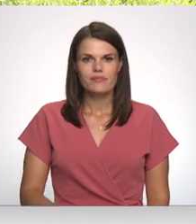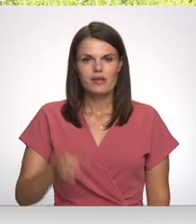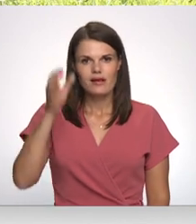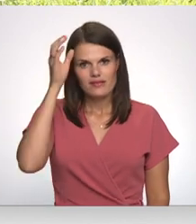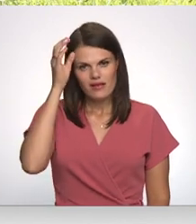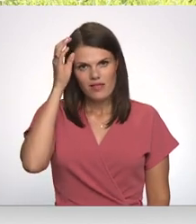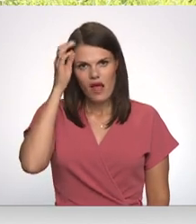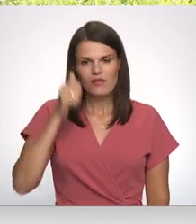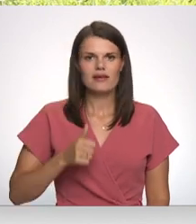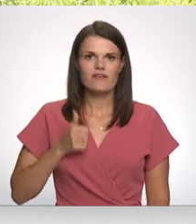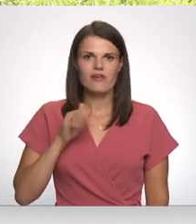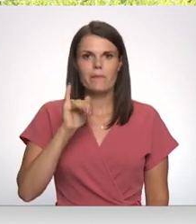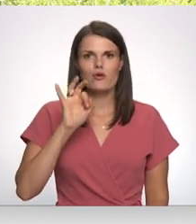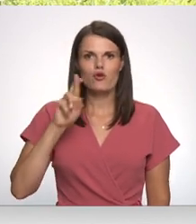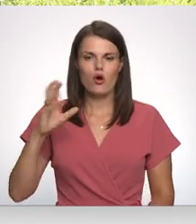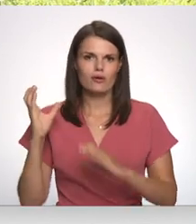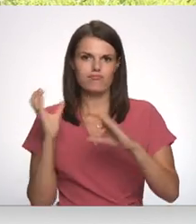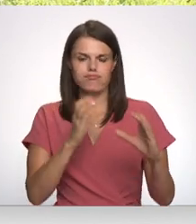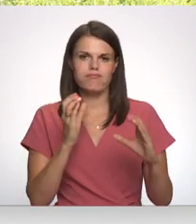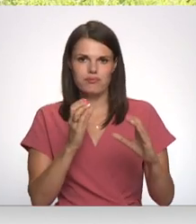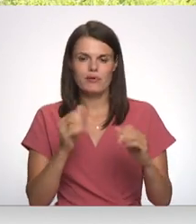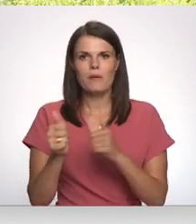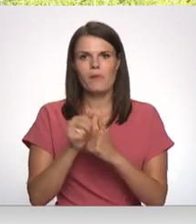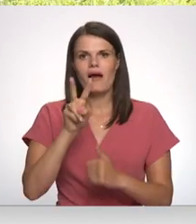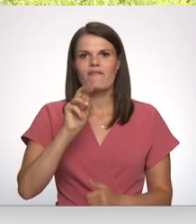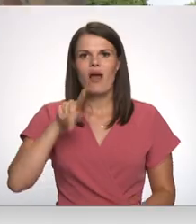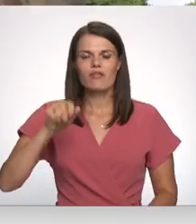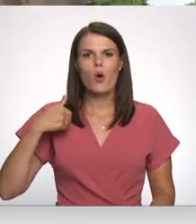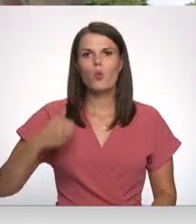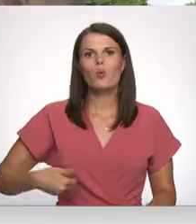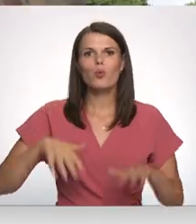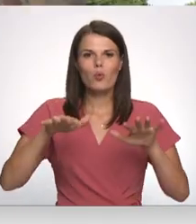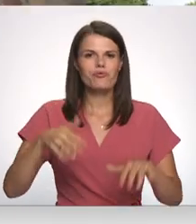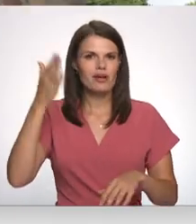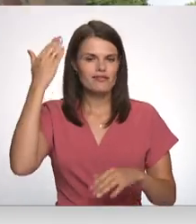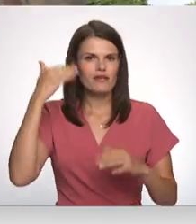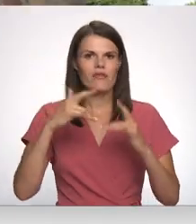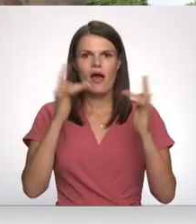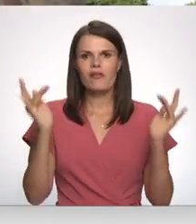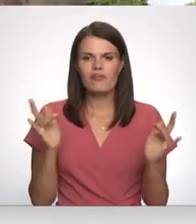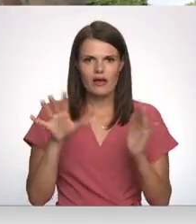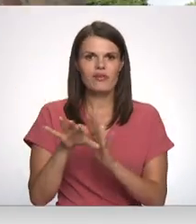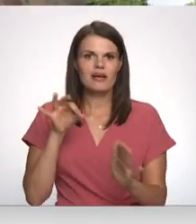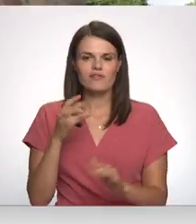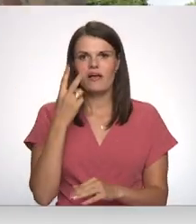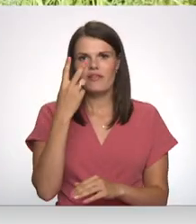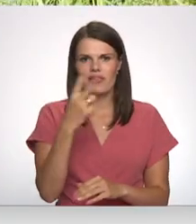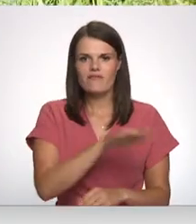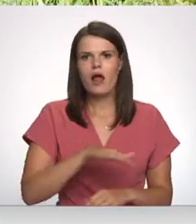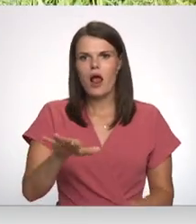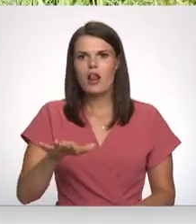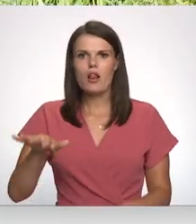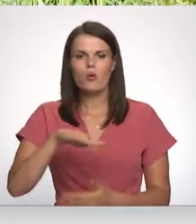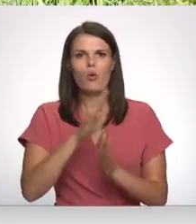Zinātniskā institūta Bior Busiņš šajreizē piestājas pie Ventas Kuldīgā. Pie senā Vēlvju tilta izvēlēti divi paraugu laukumi,